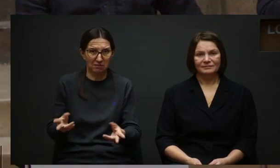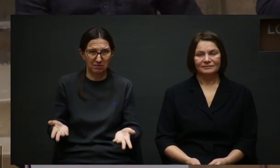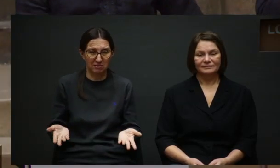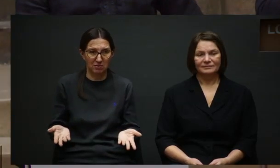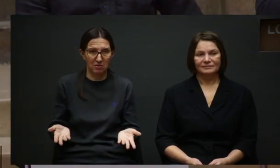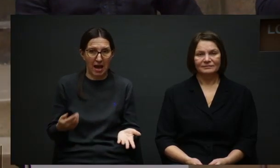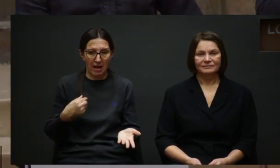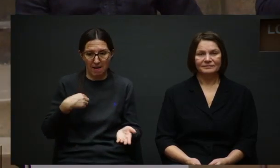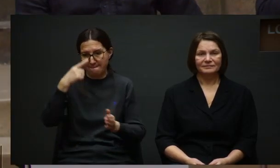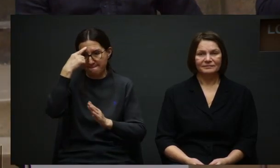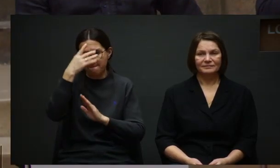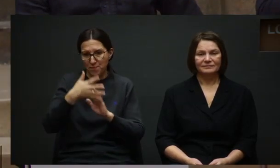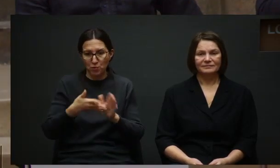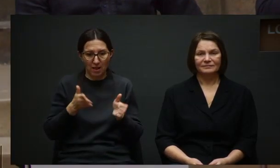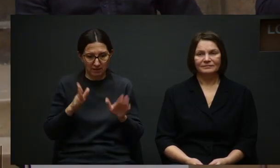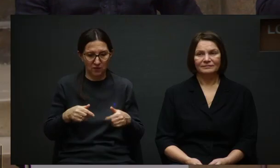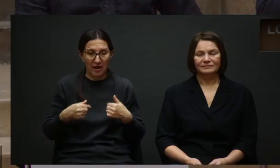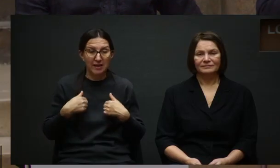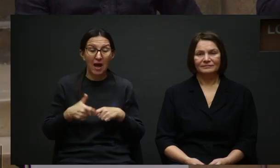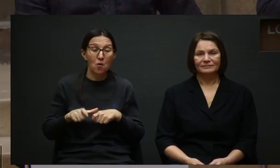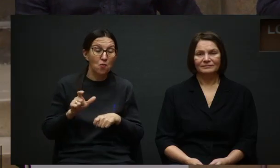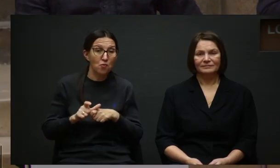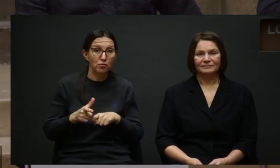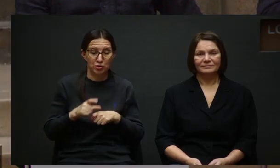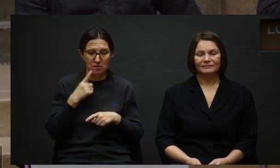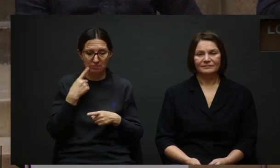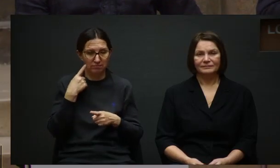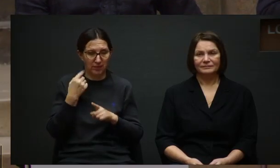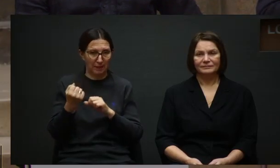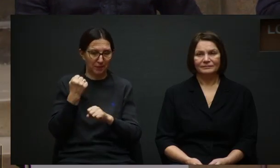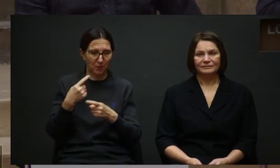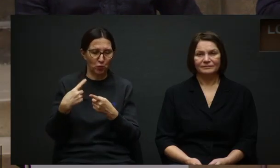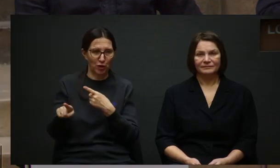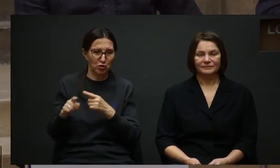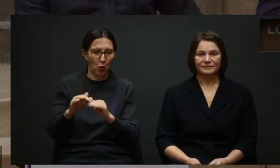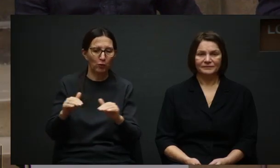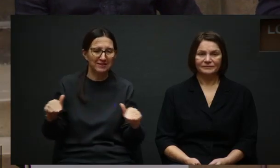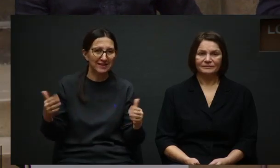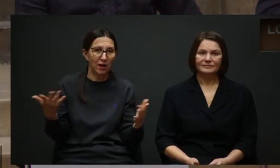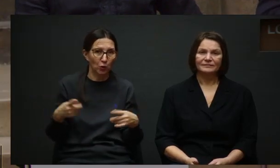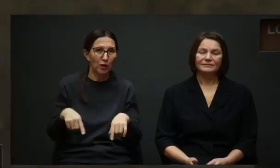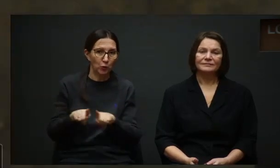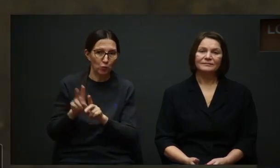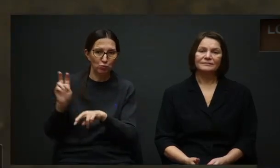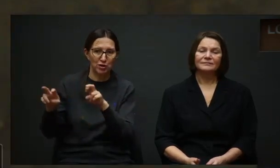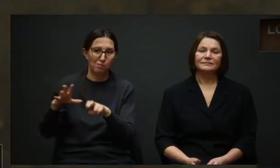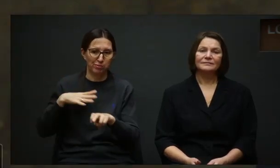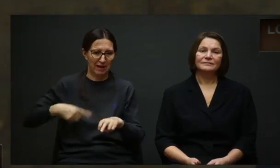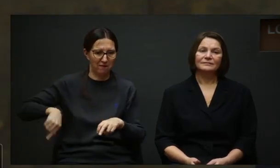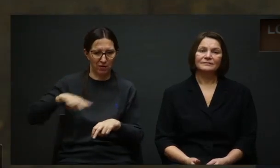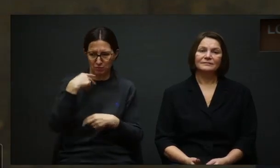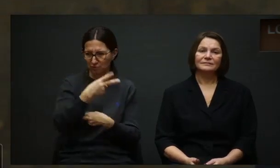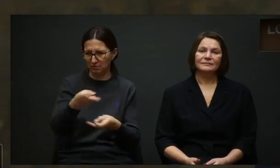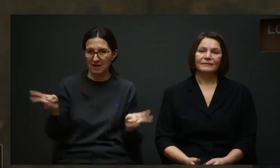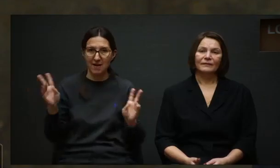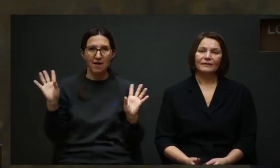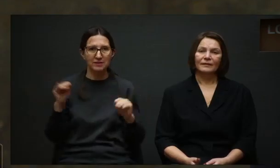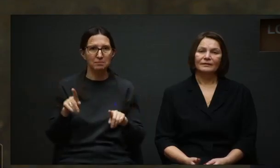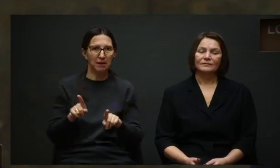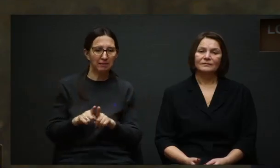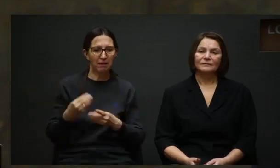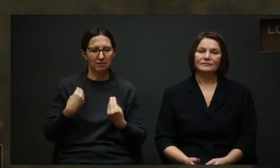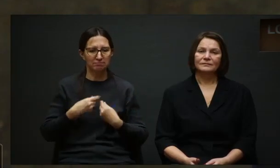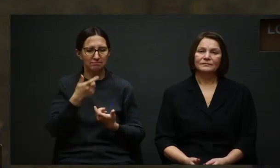И тут я понял, что в самом деле я очень сильно отличаюсь даже от детей, которые тоже там были вокруг меня, потому что все были